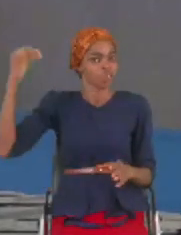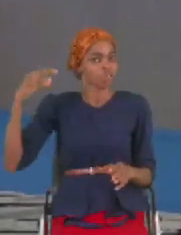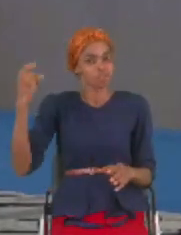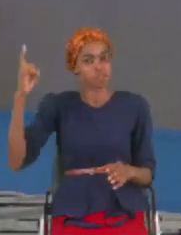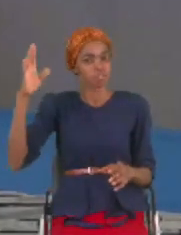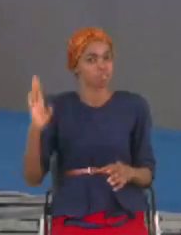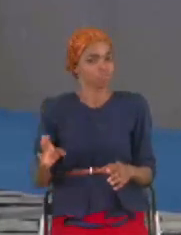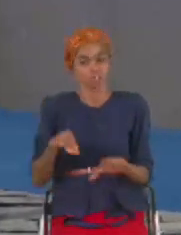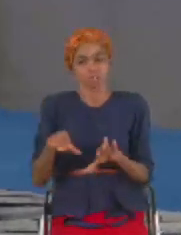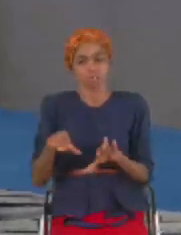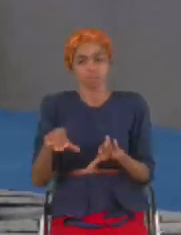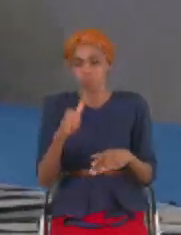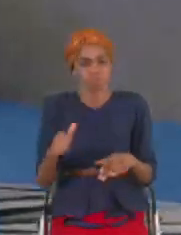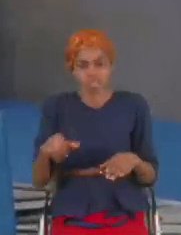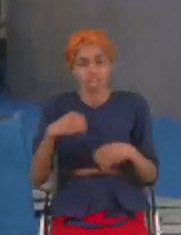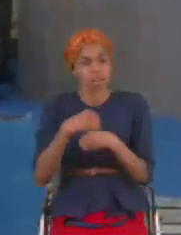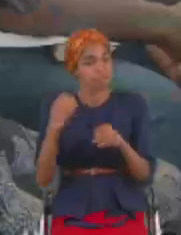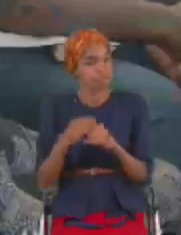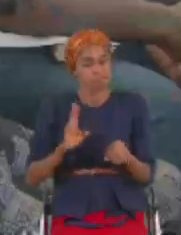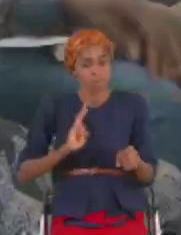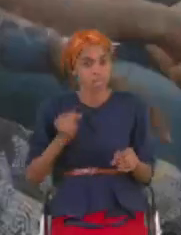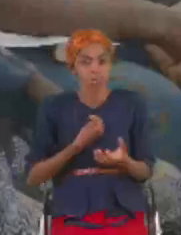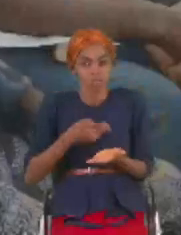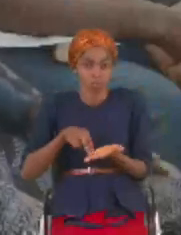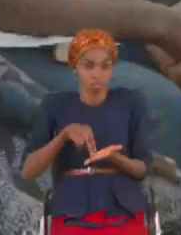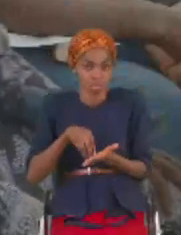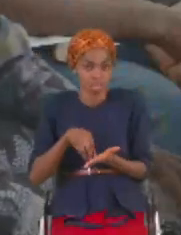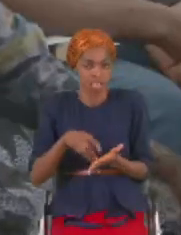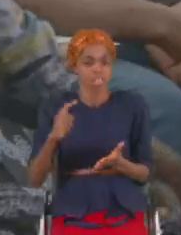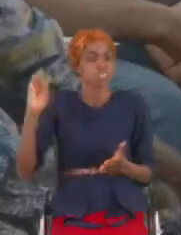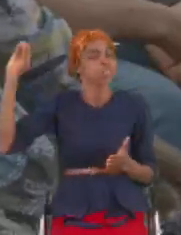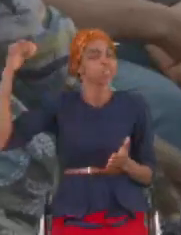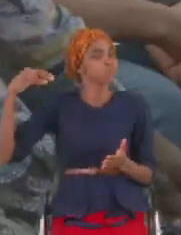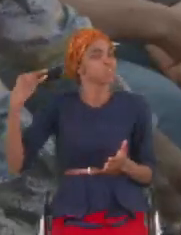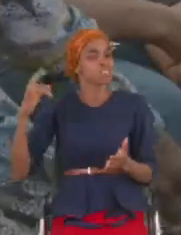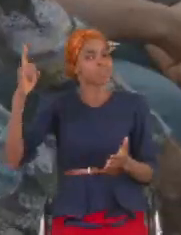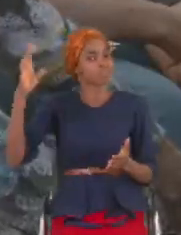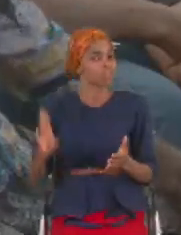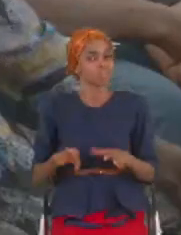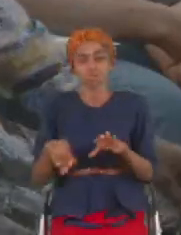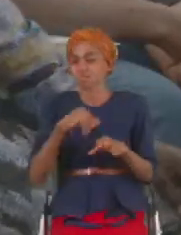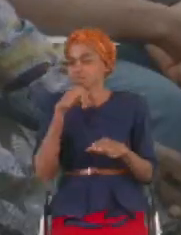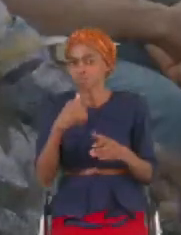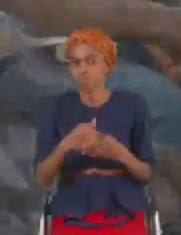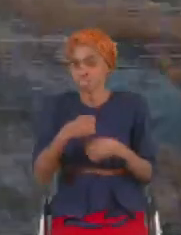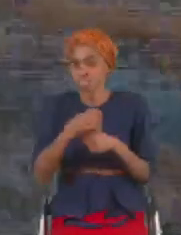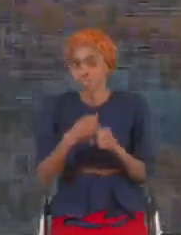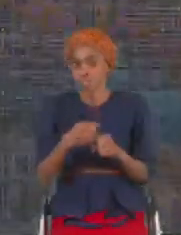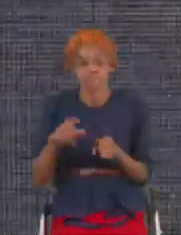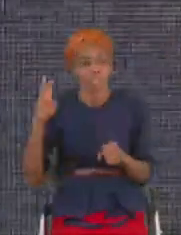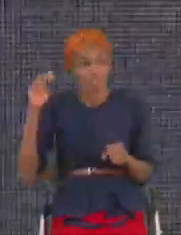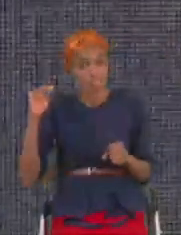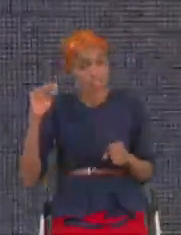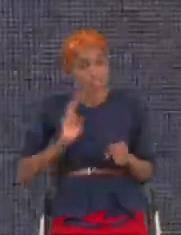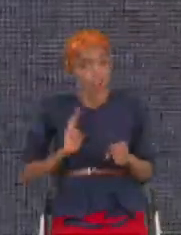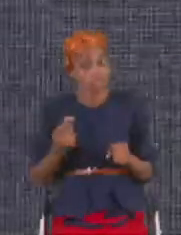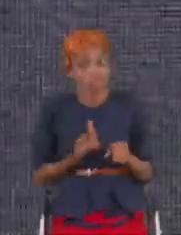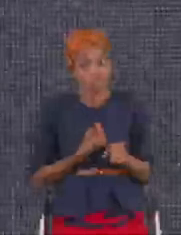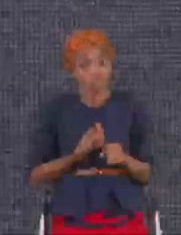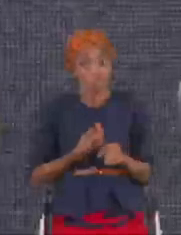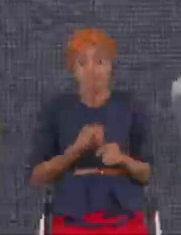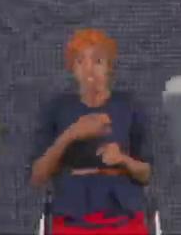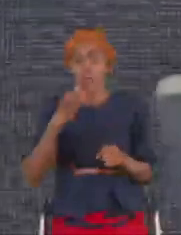grâce de dieu nous fait pas de nous des faibles la grâce de dieu ne fait pas de nous